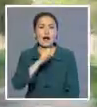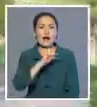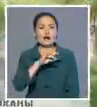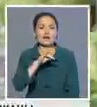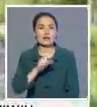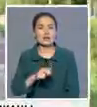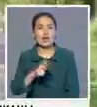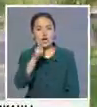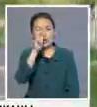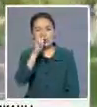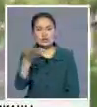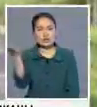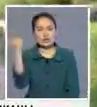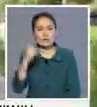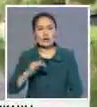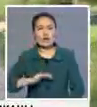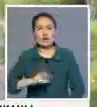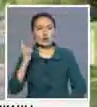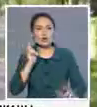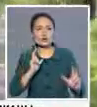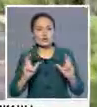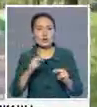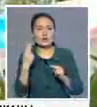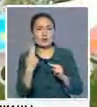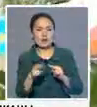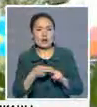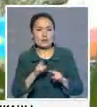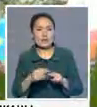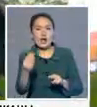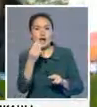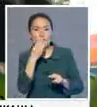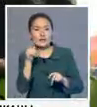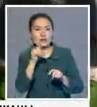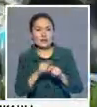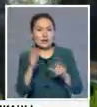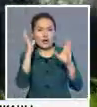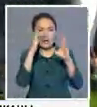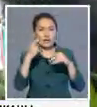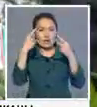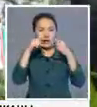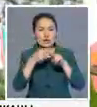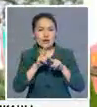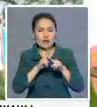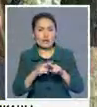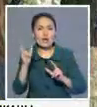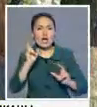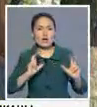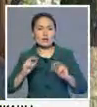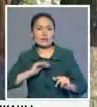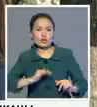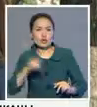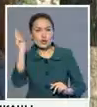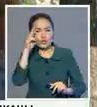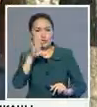Айдан Абуова осыдан 3 жыл бұрын жекеменшік жоғарғы оқу орнын тәмамдады. Азық-түліктің сапасын қадағалайтын технолог маман ақылы бөлімде білім алса да